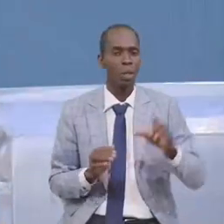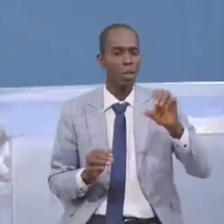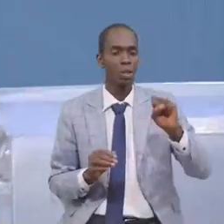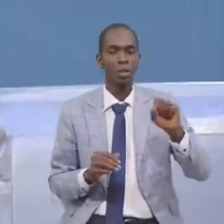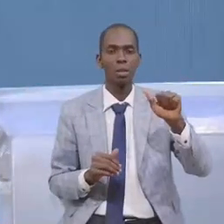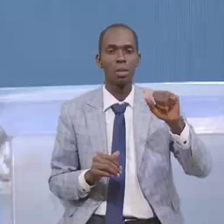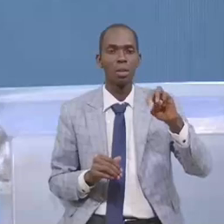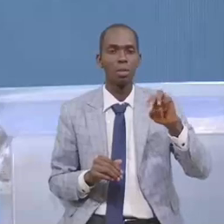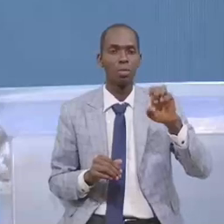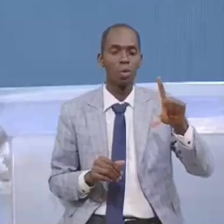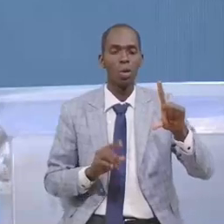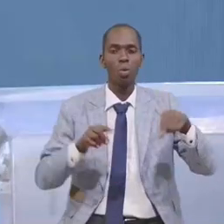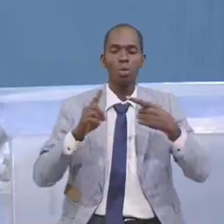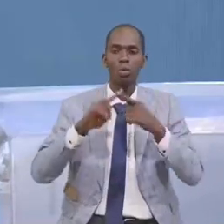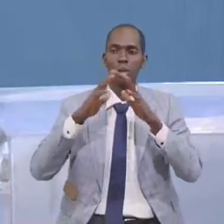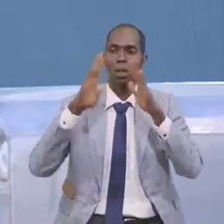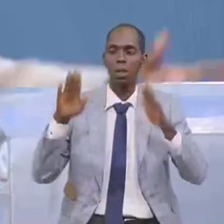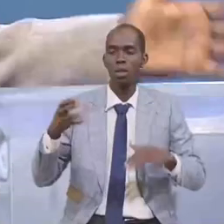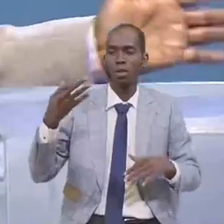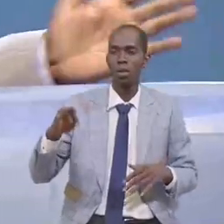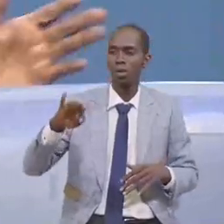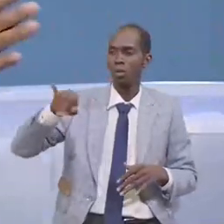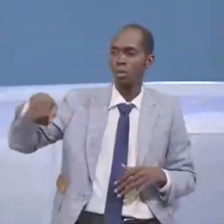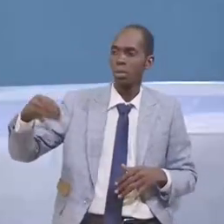Samuel est allé dans la maison de Jessé.